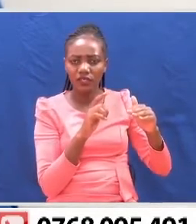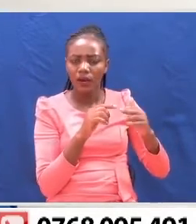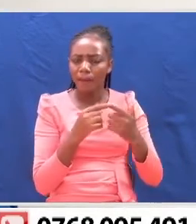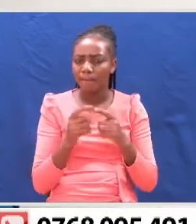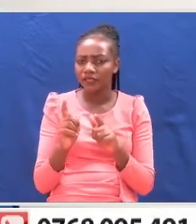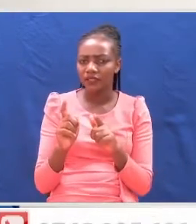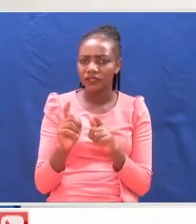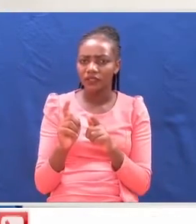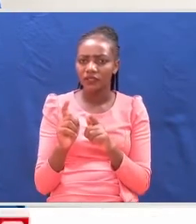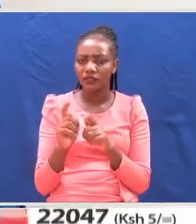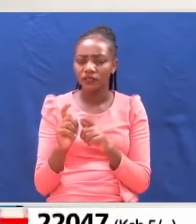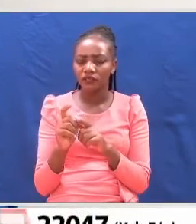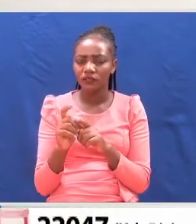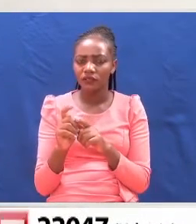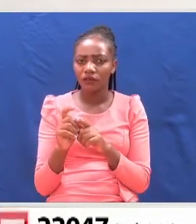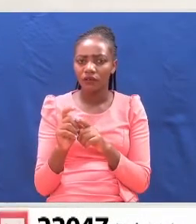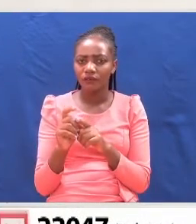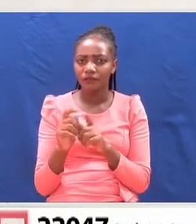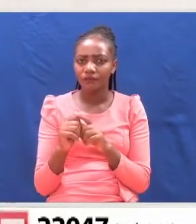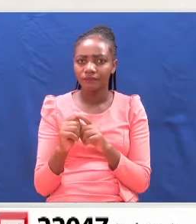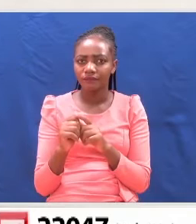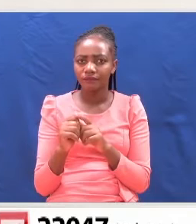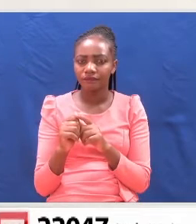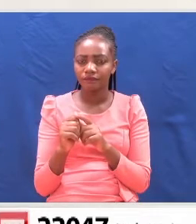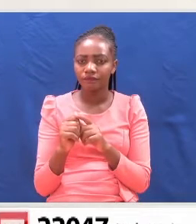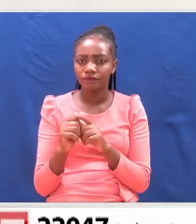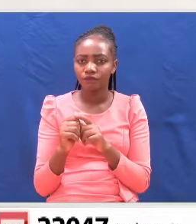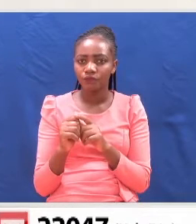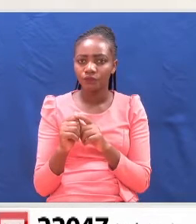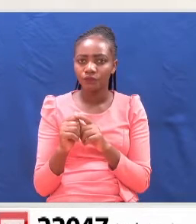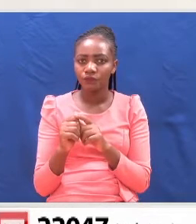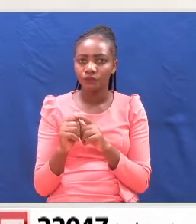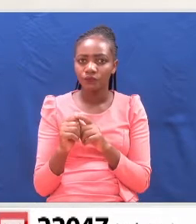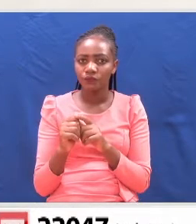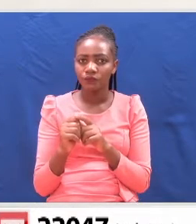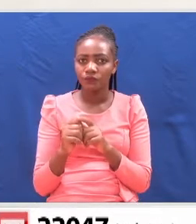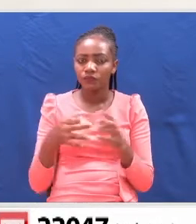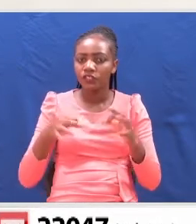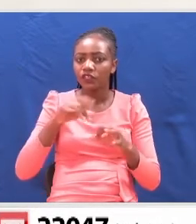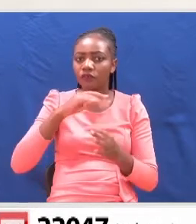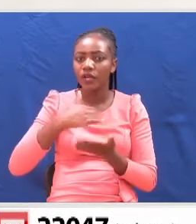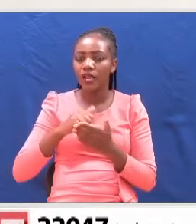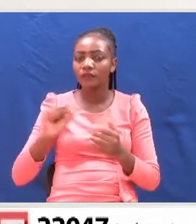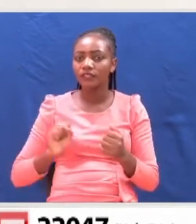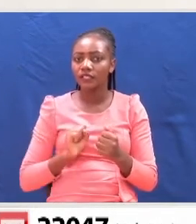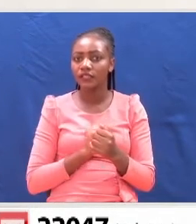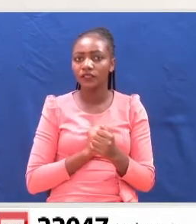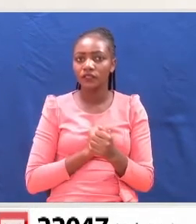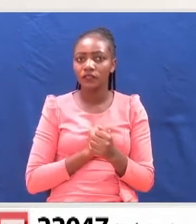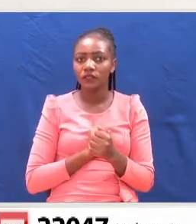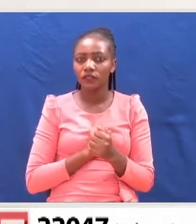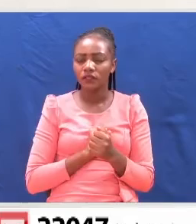Na mimi nafikiria vile nimesema tu kama kuna njia yoyote ya kuweza kusaidia bunge la Senate liwe na nguvu